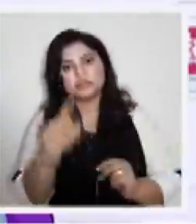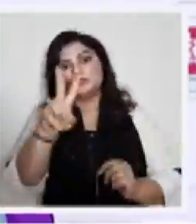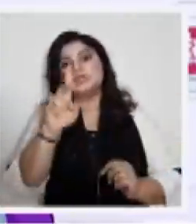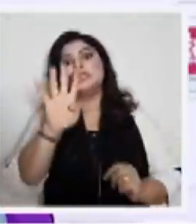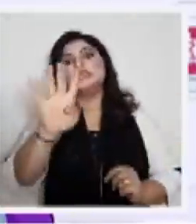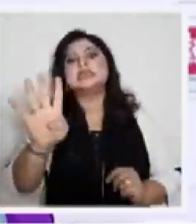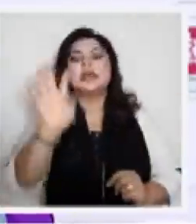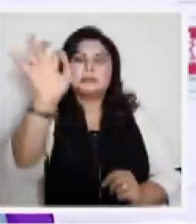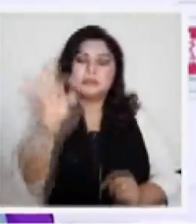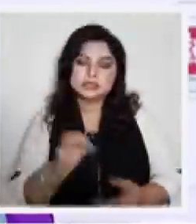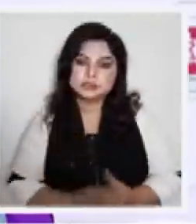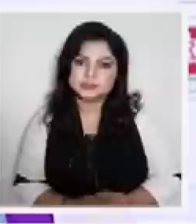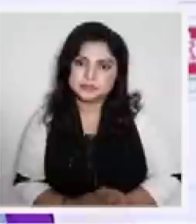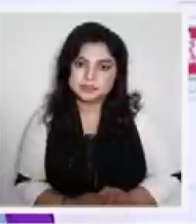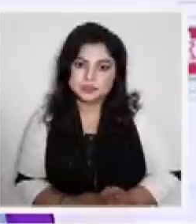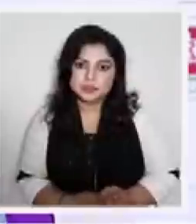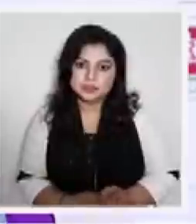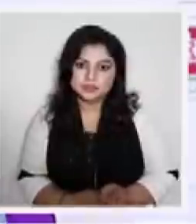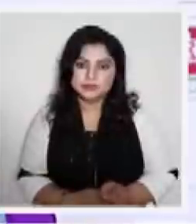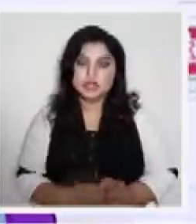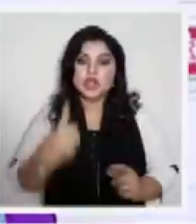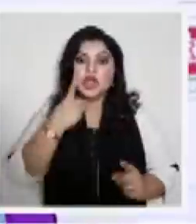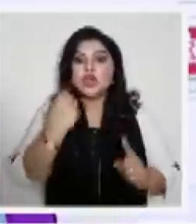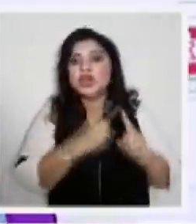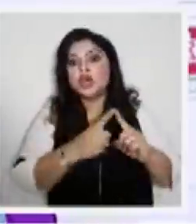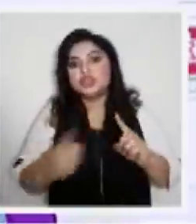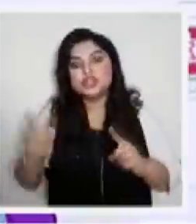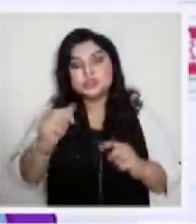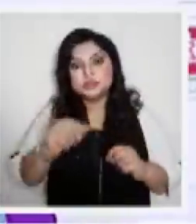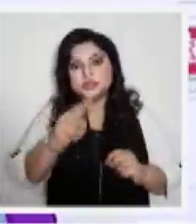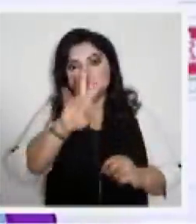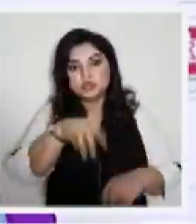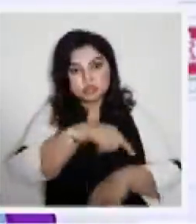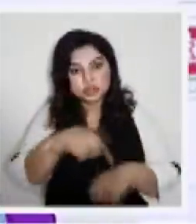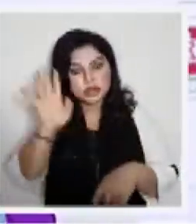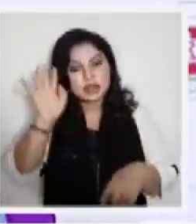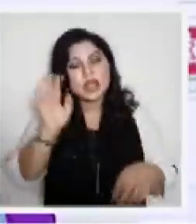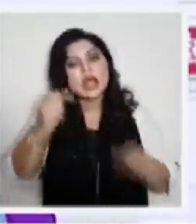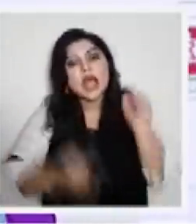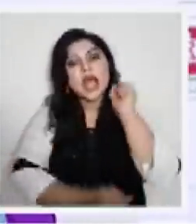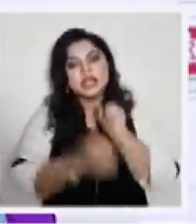4.35%, রংপুর 3.12% এবং ময়মনসিংহ 2.42%।